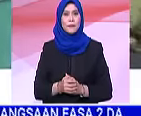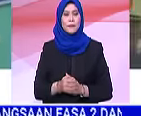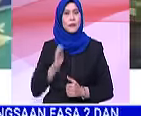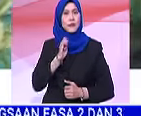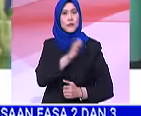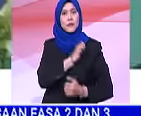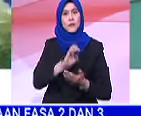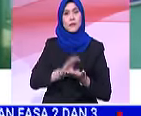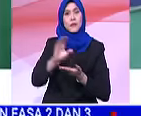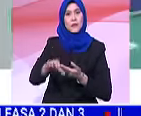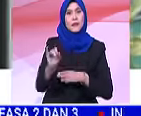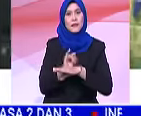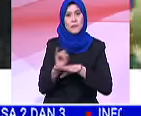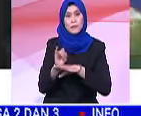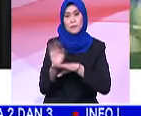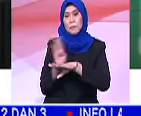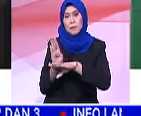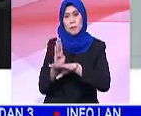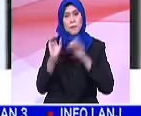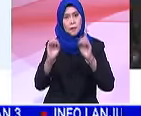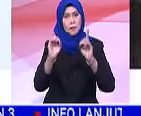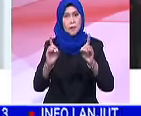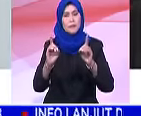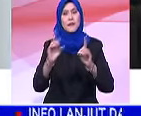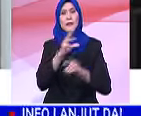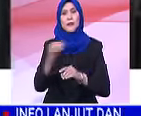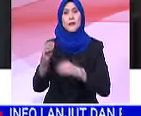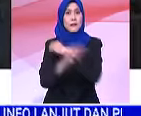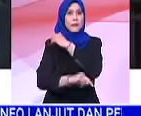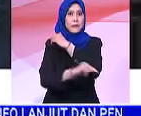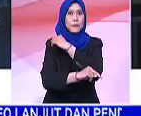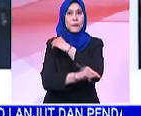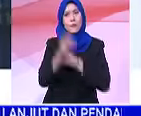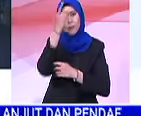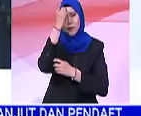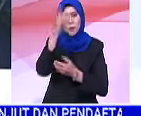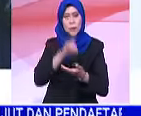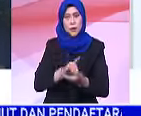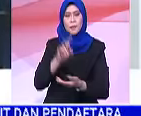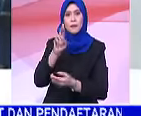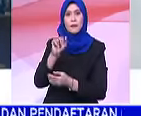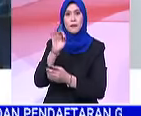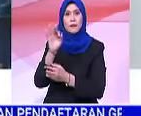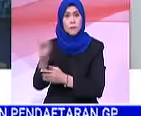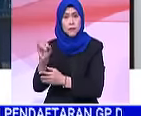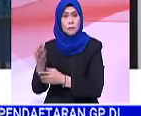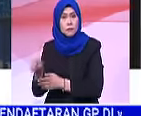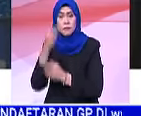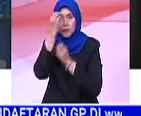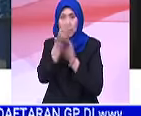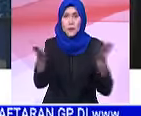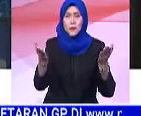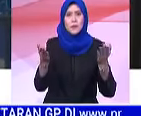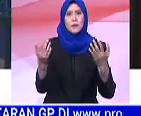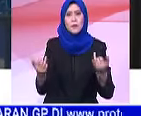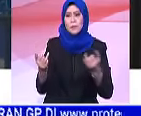Exco Pelaburan Perindustrian Keusahawanan Pendidikan dan Modal Insan Negeri Datuk Dr. Muhammad Rafi Abdul Malik memaklumkan tren penularan